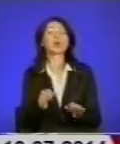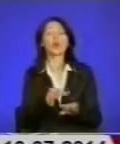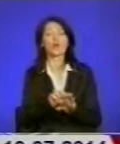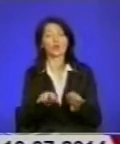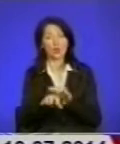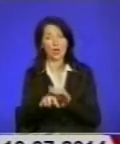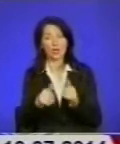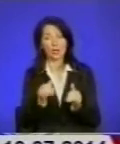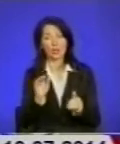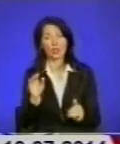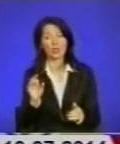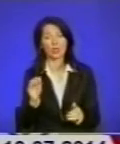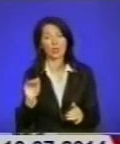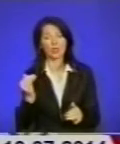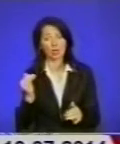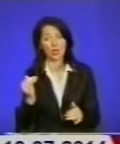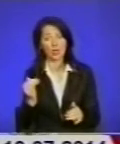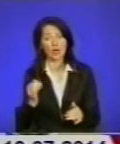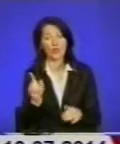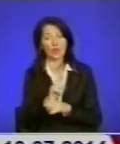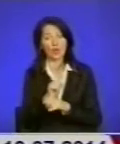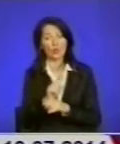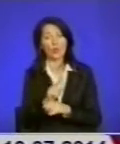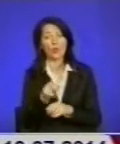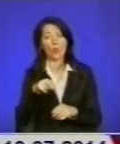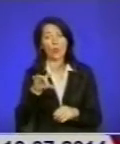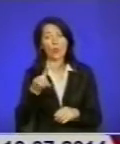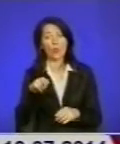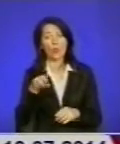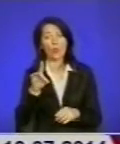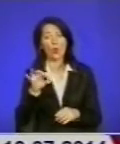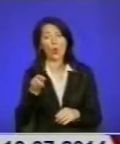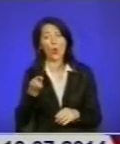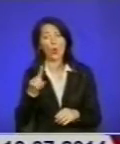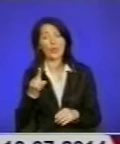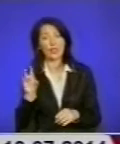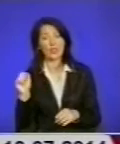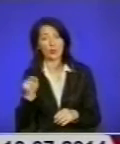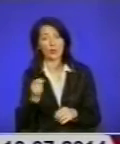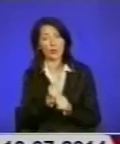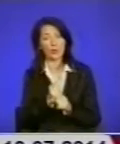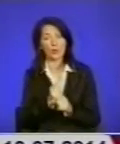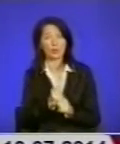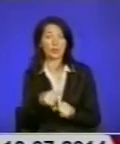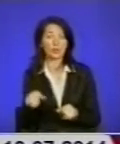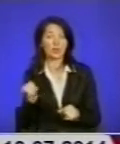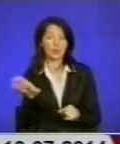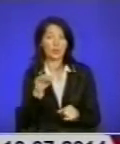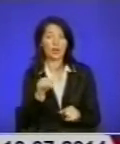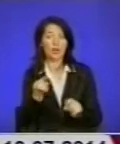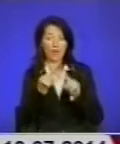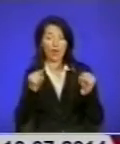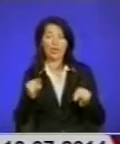в тернопільському протезному, мені виготовляють. І все. В карті